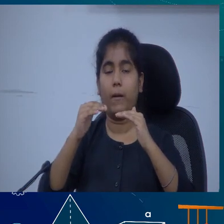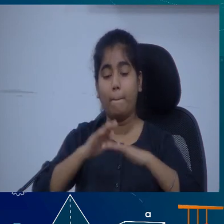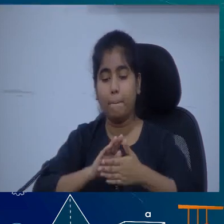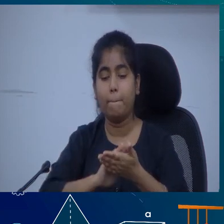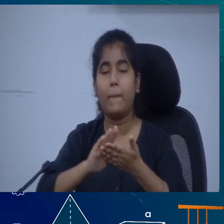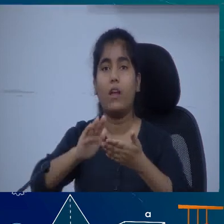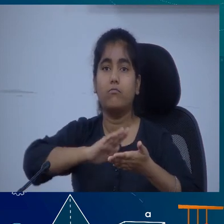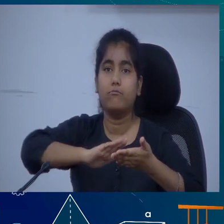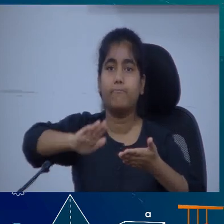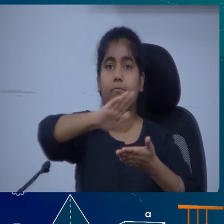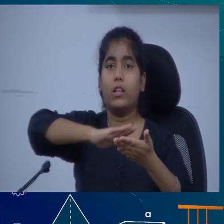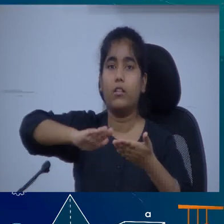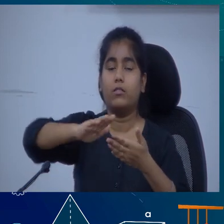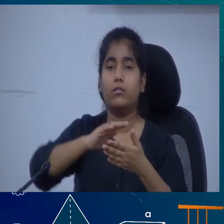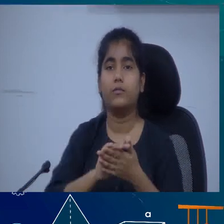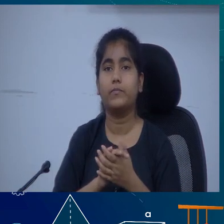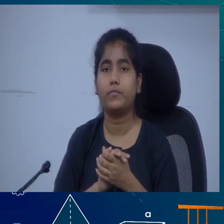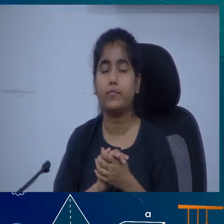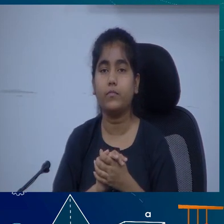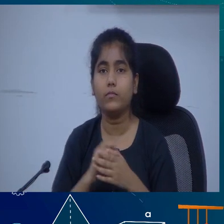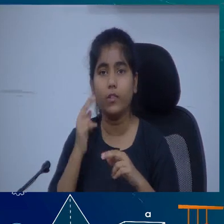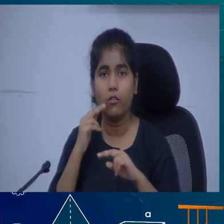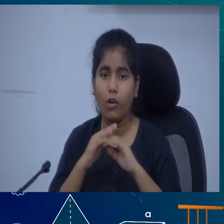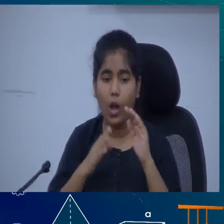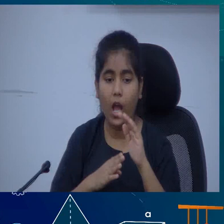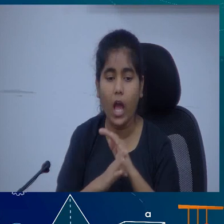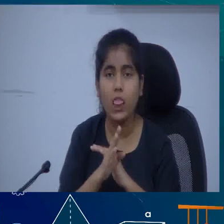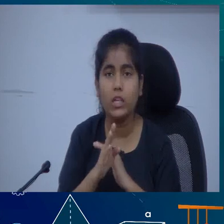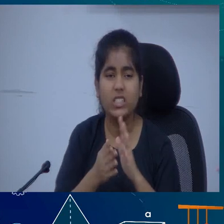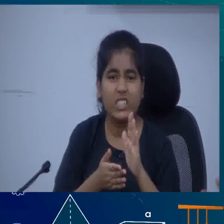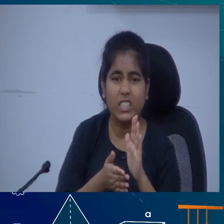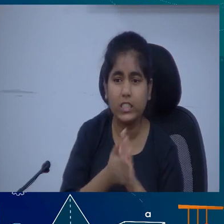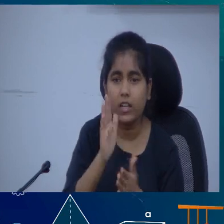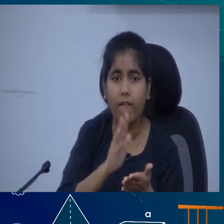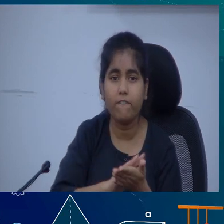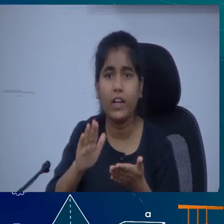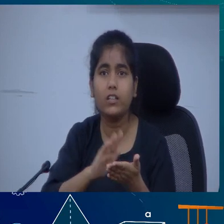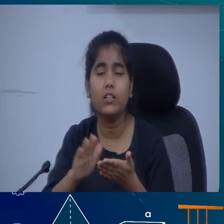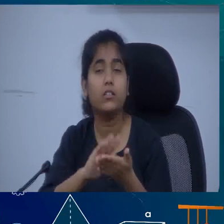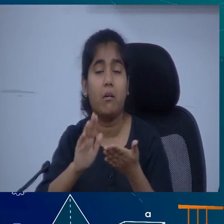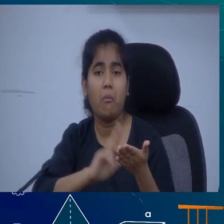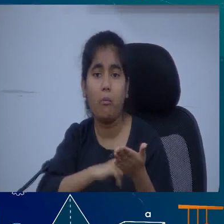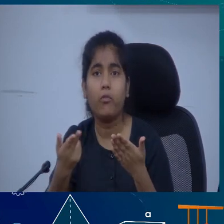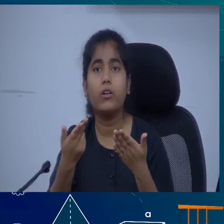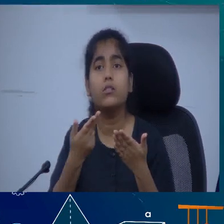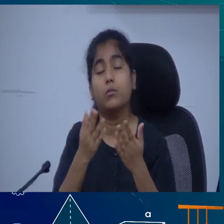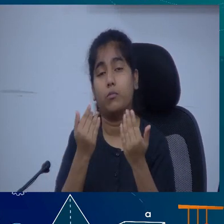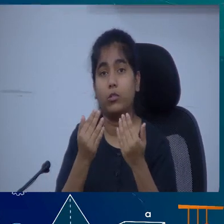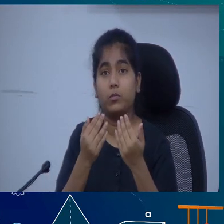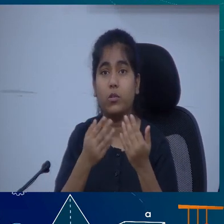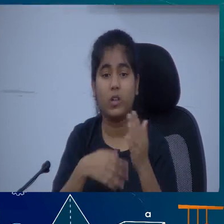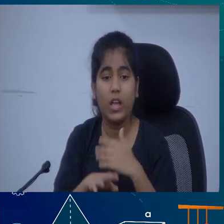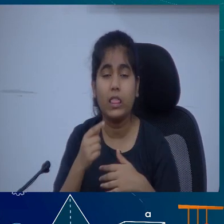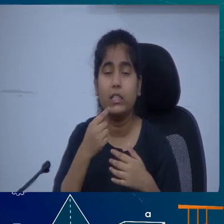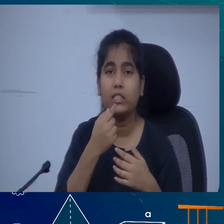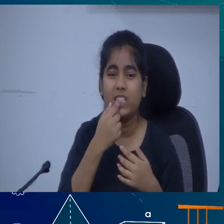होनी चाहिए, बिकॉज जहाँ आपने चौखट बनाई वहाँ पर आपकी व्हीलचेयर अंदर नहीं जा पाएगी और उसी तरह से वो असुगम्य हो जाएगा. और दूसरा, अगर वो अंदर चले